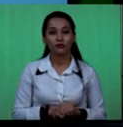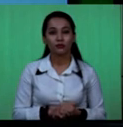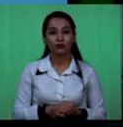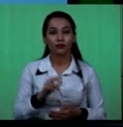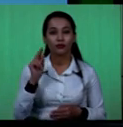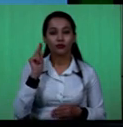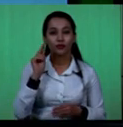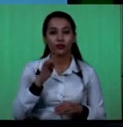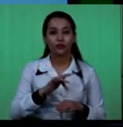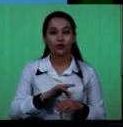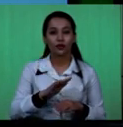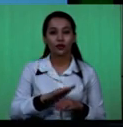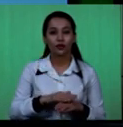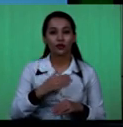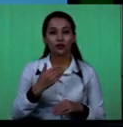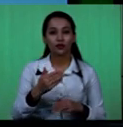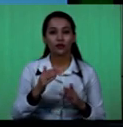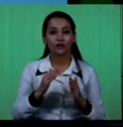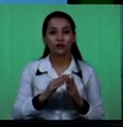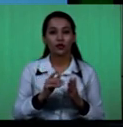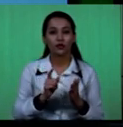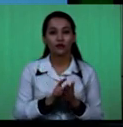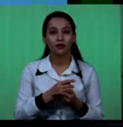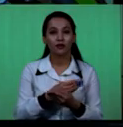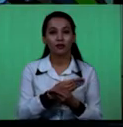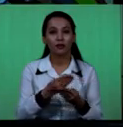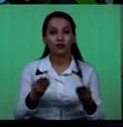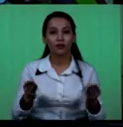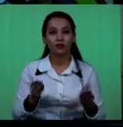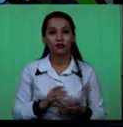Darsimizga yakun yasab, sizlarga uyga vazifa bersam.